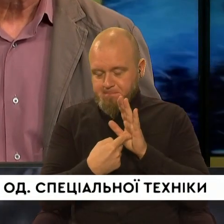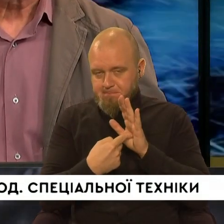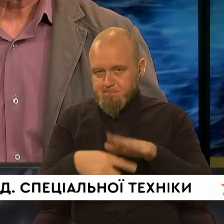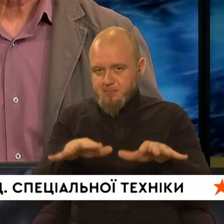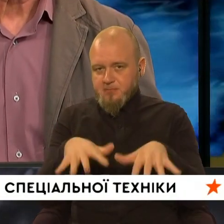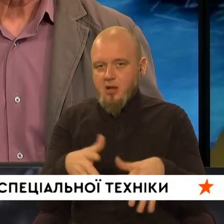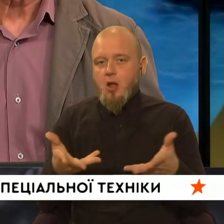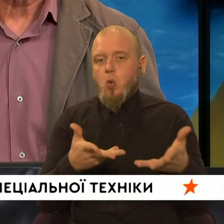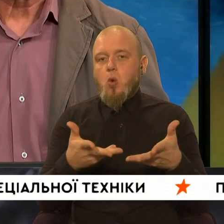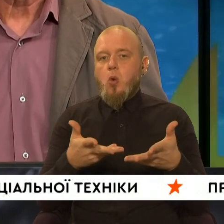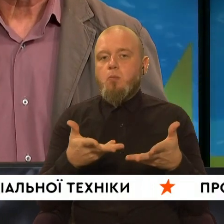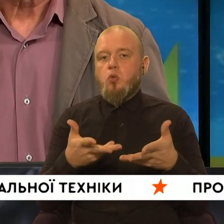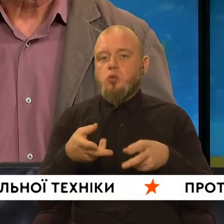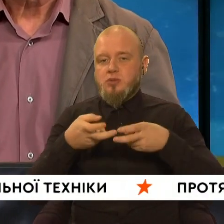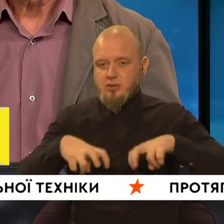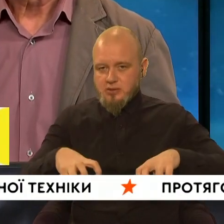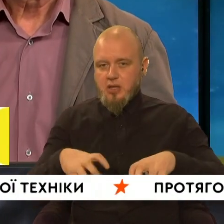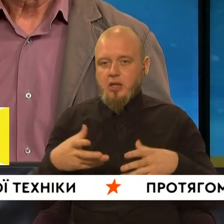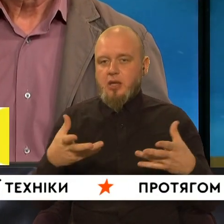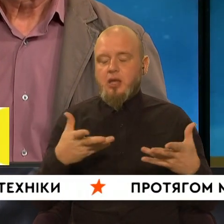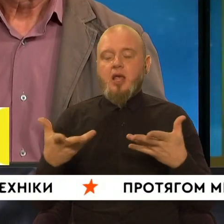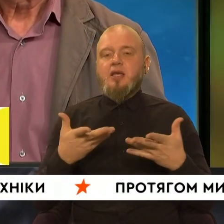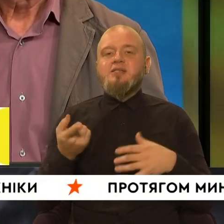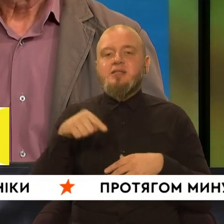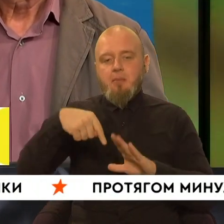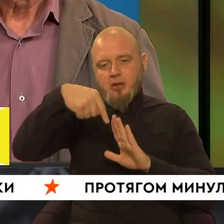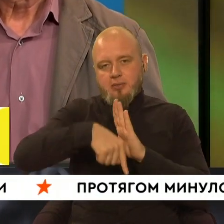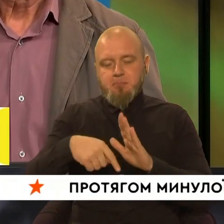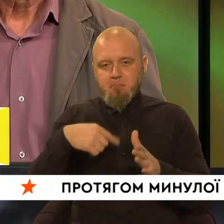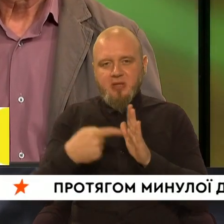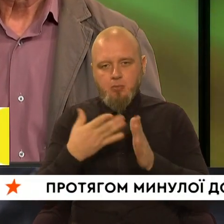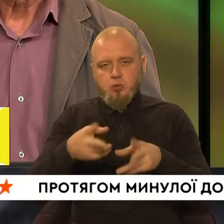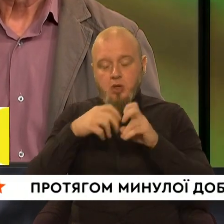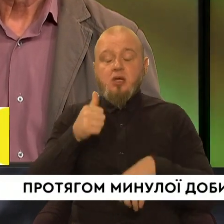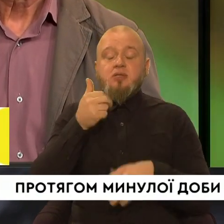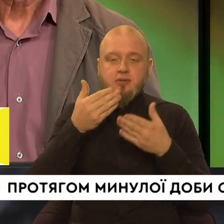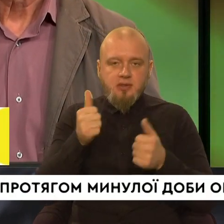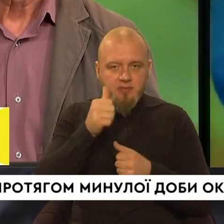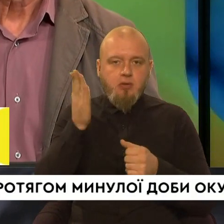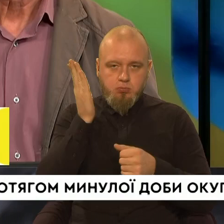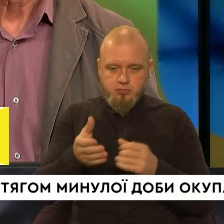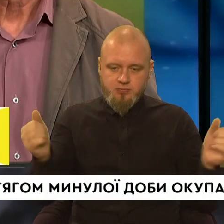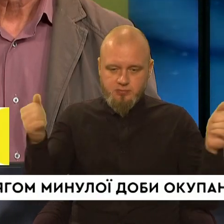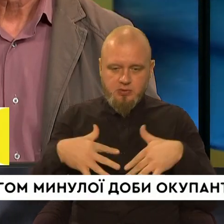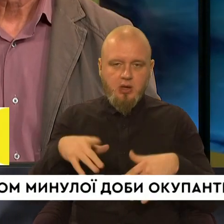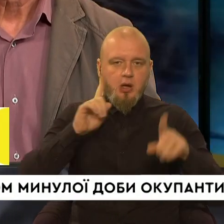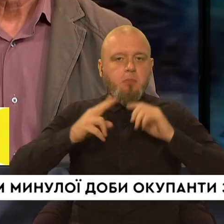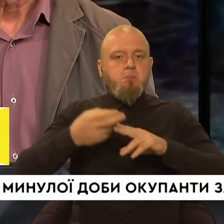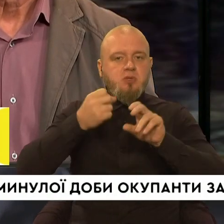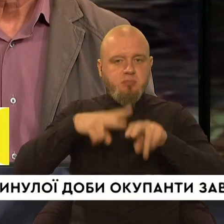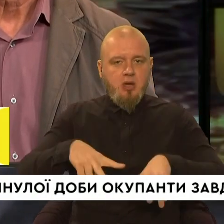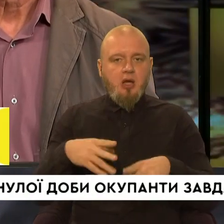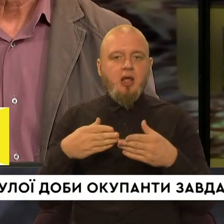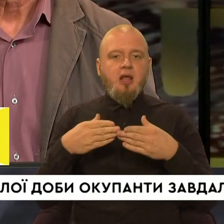На якому, власне, засіданні і які саме? Так, завтра також скликається засідання вже Ради безпеки, тобто не